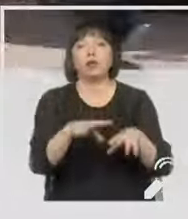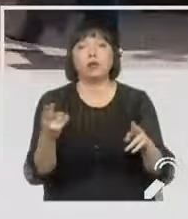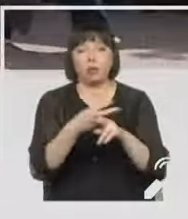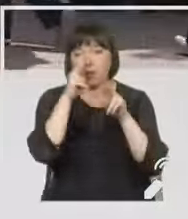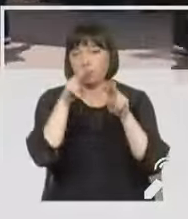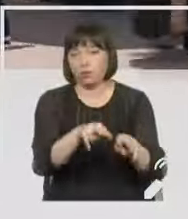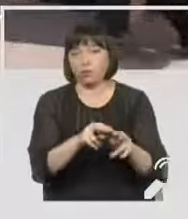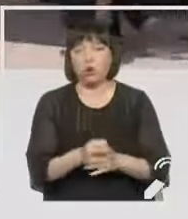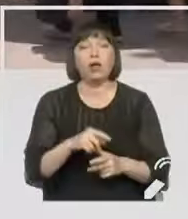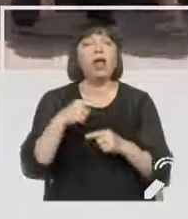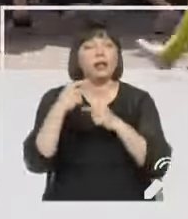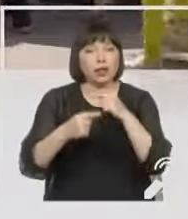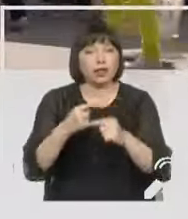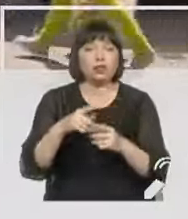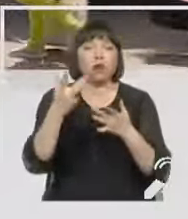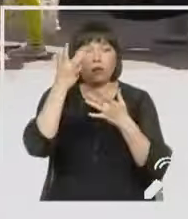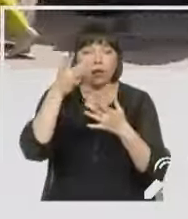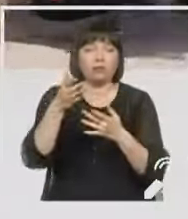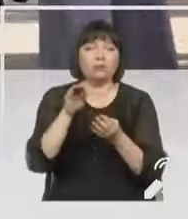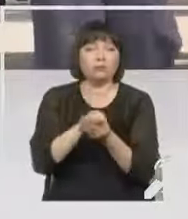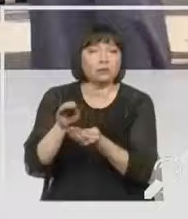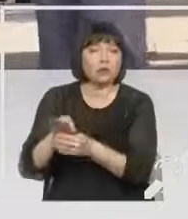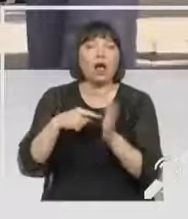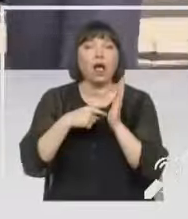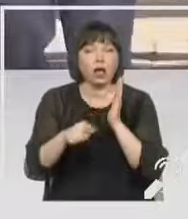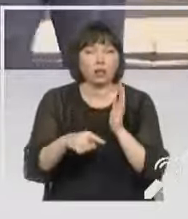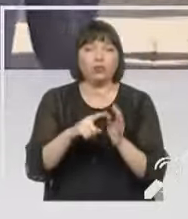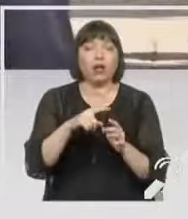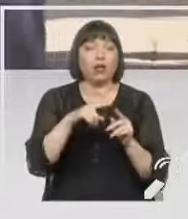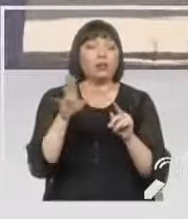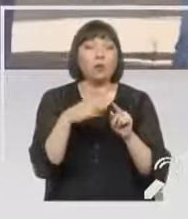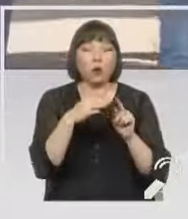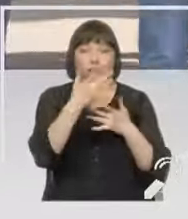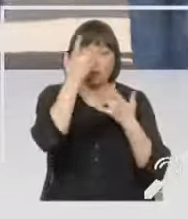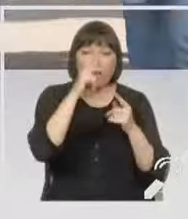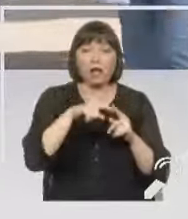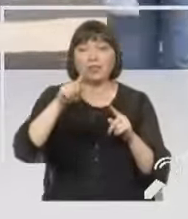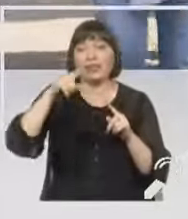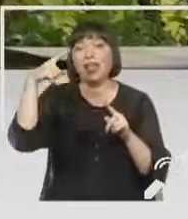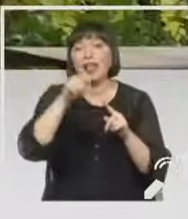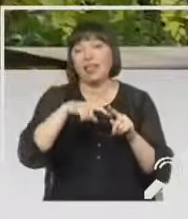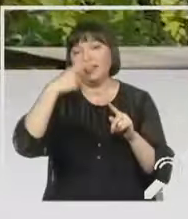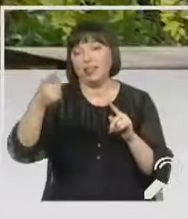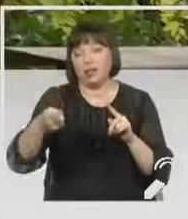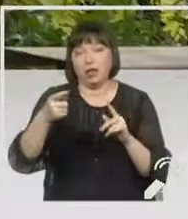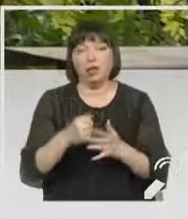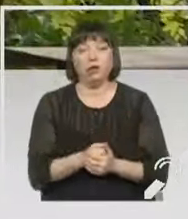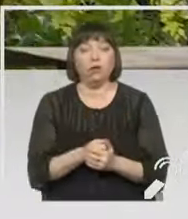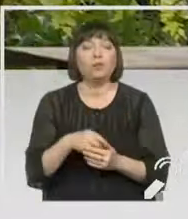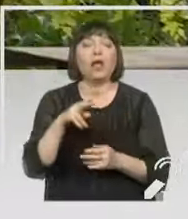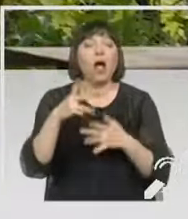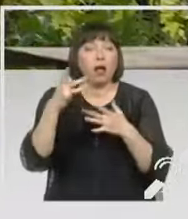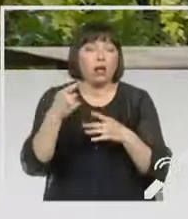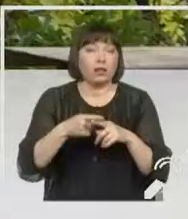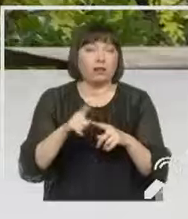nesupravegheate. Tradițional, Paștele Blajinilor se sărbătorește în luna de după Duminica Tomii, la o săptămână de la Învierea Domnului,